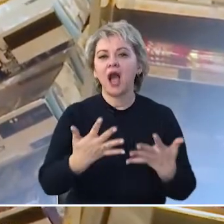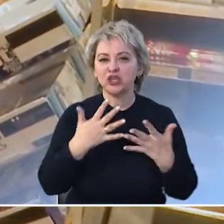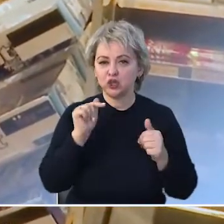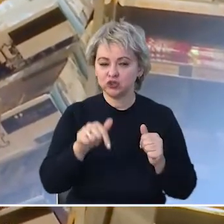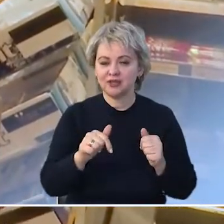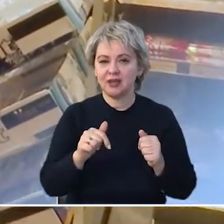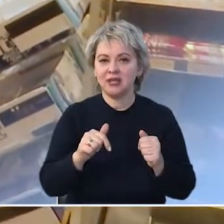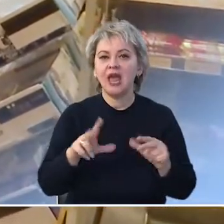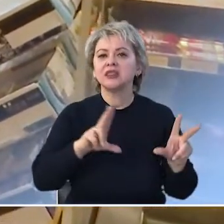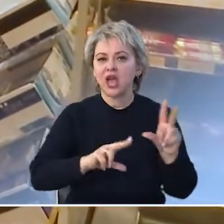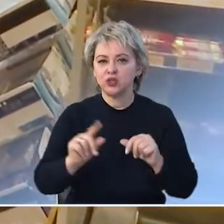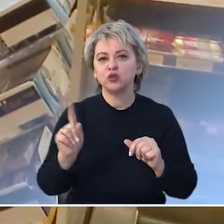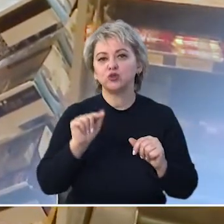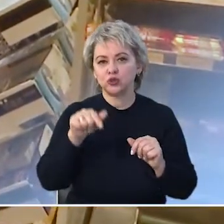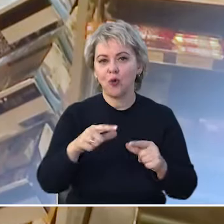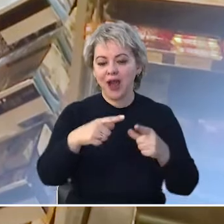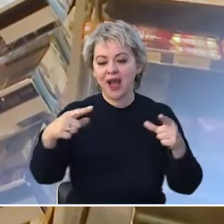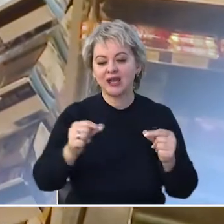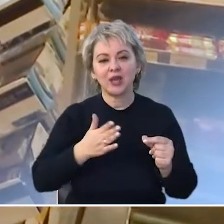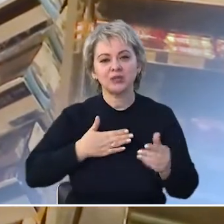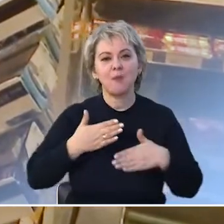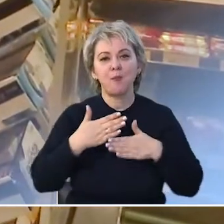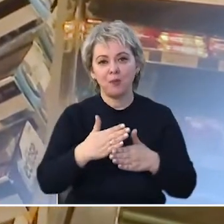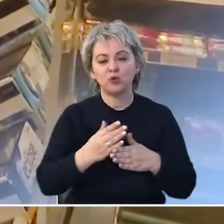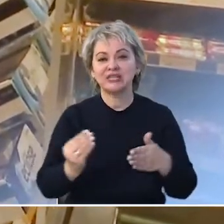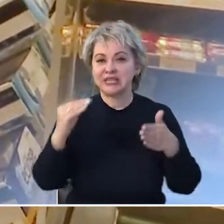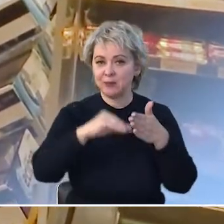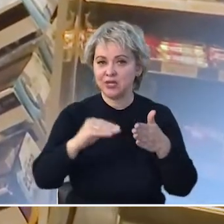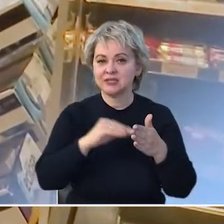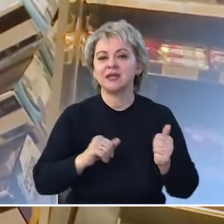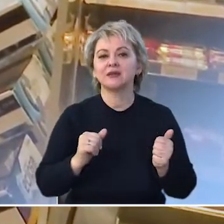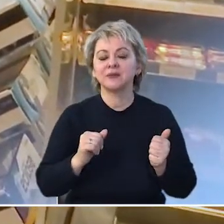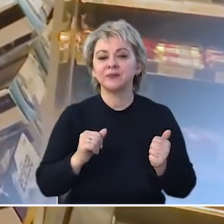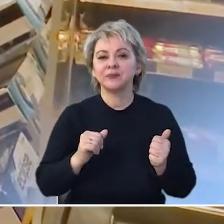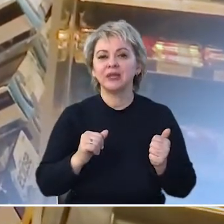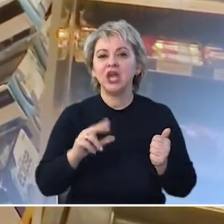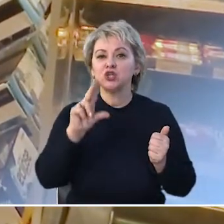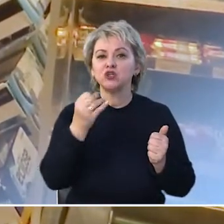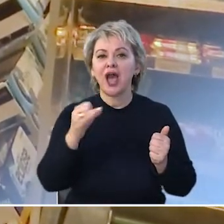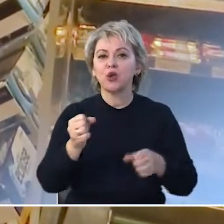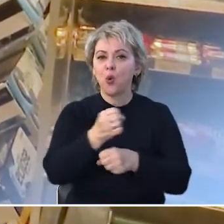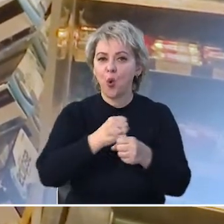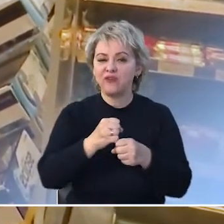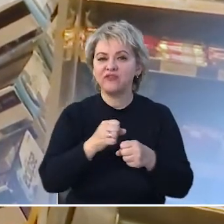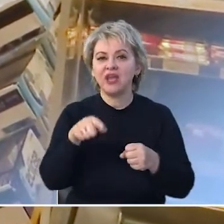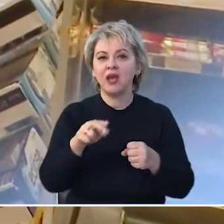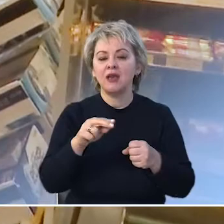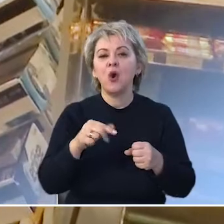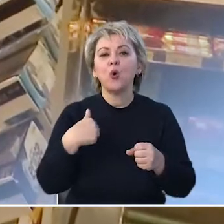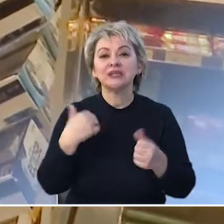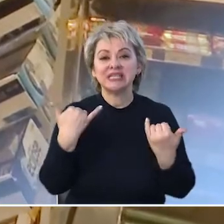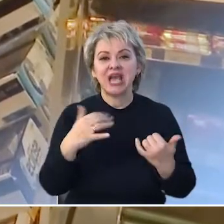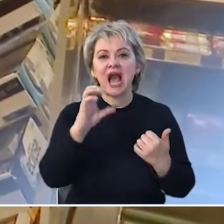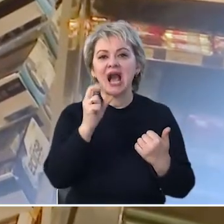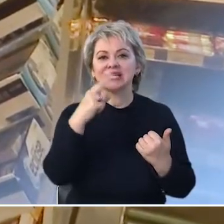конечно. Надеюсь, что карта мне поможет накопить баллы. Хорошо. Чай, кофе покушать. У нас также